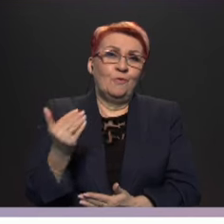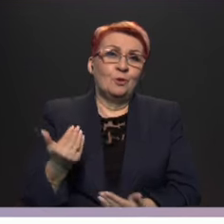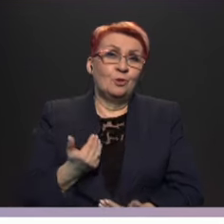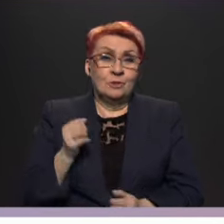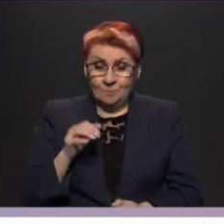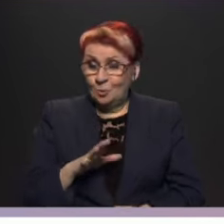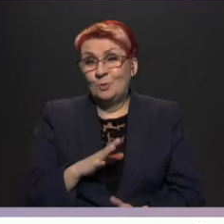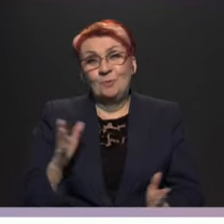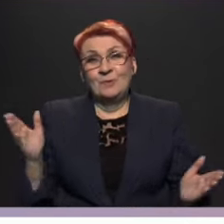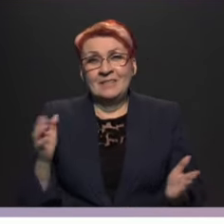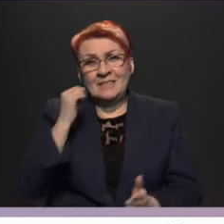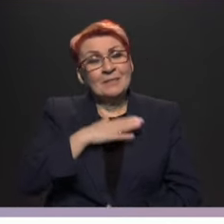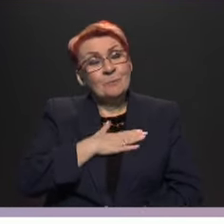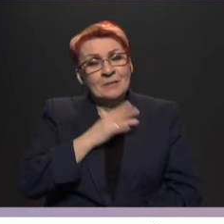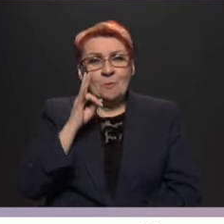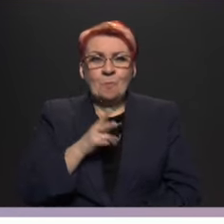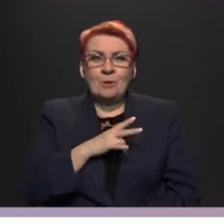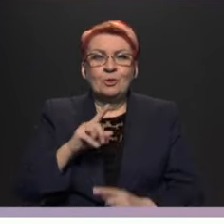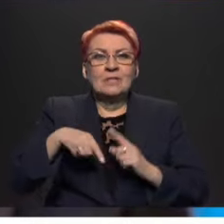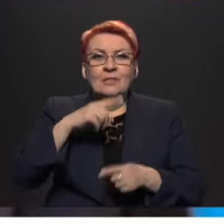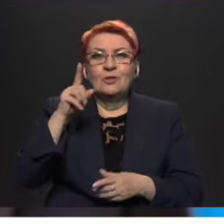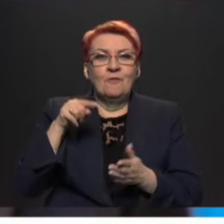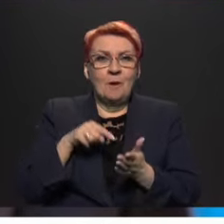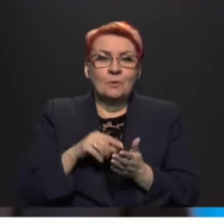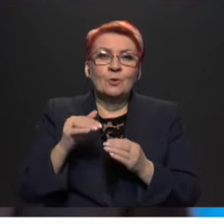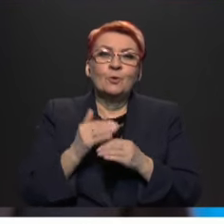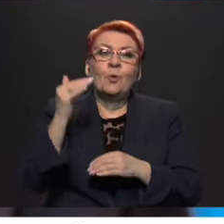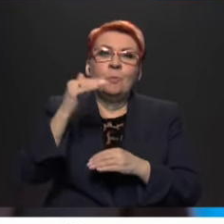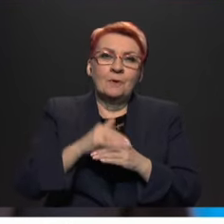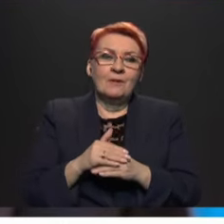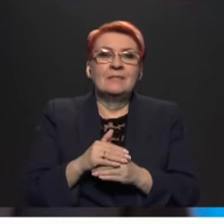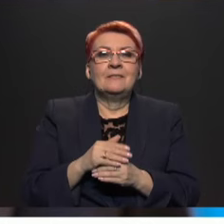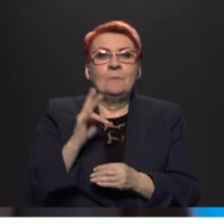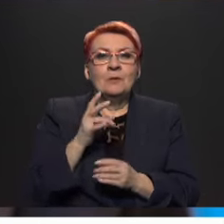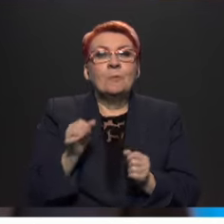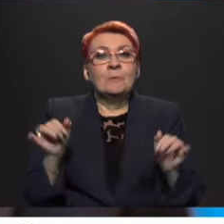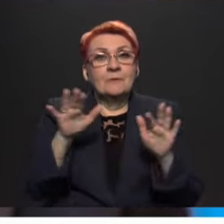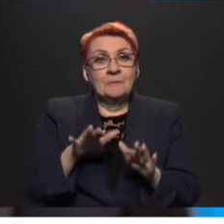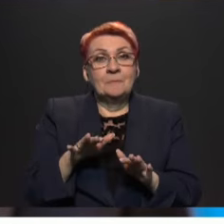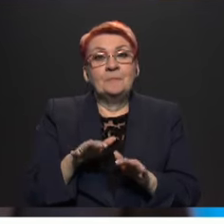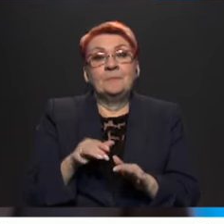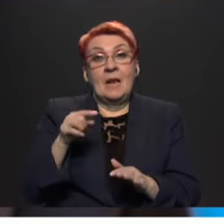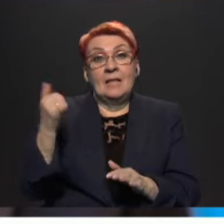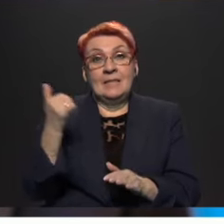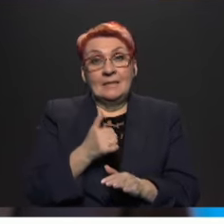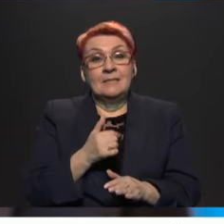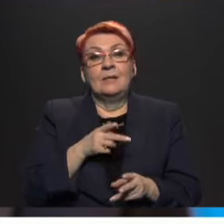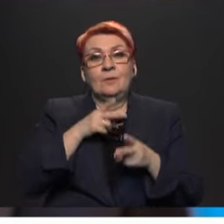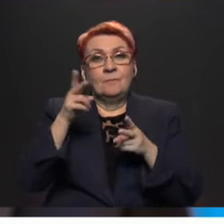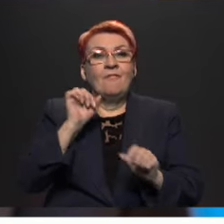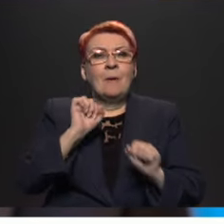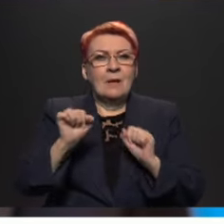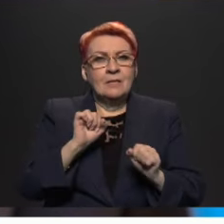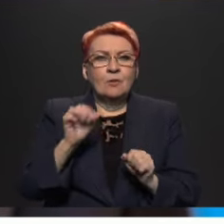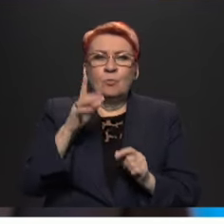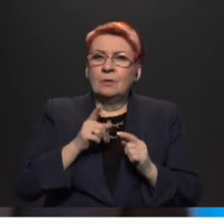жизнь. Спасибо, батюшка. Следующий вопрос у нас такой. Добрый вечер. Батюшка, благословите. На этой неделе еду в командировку. Путь продолжительный.